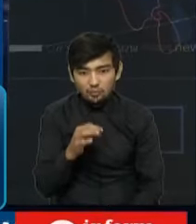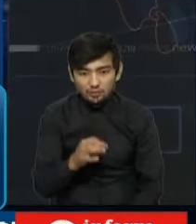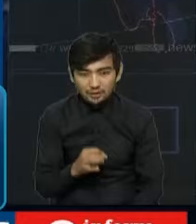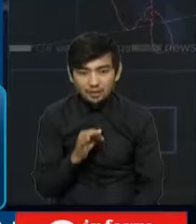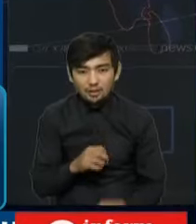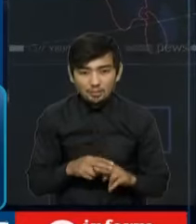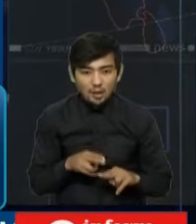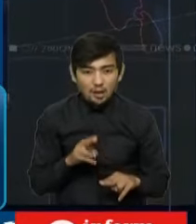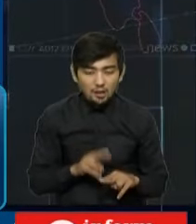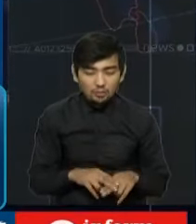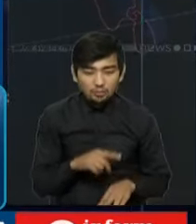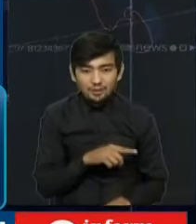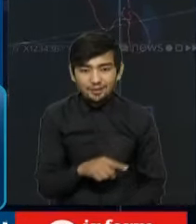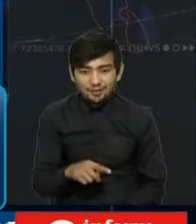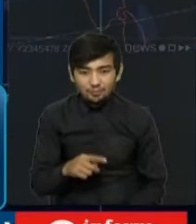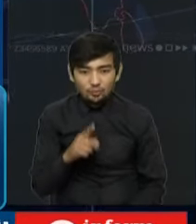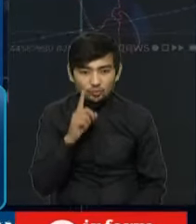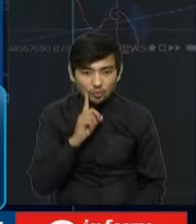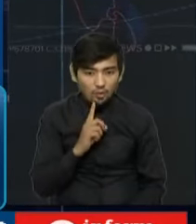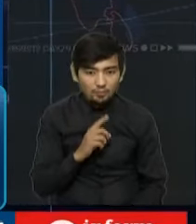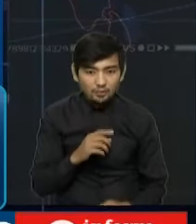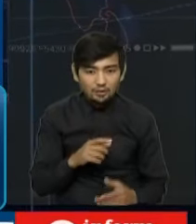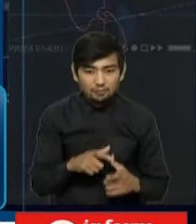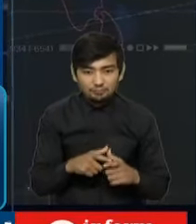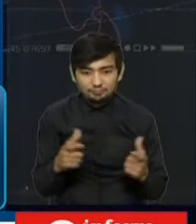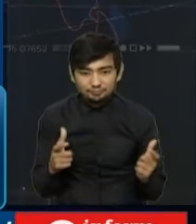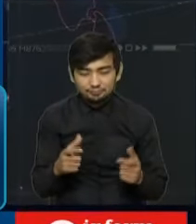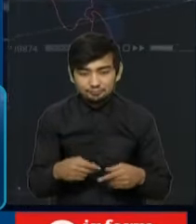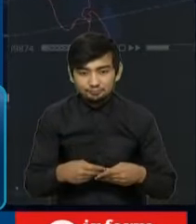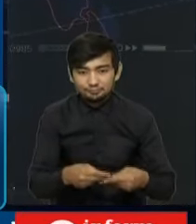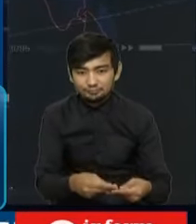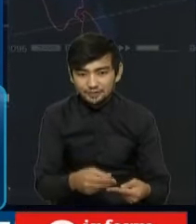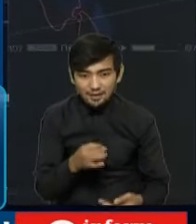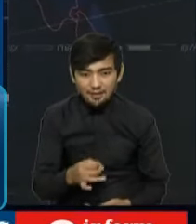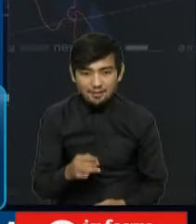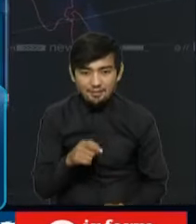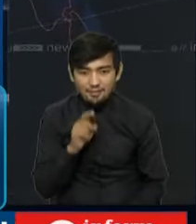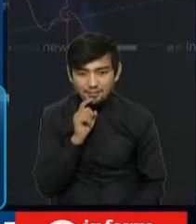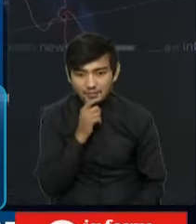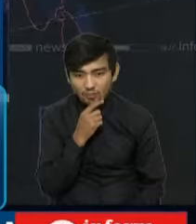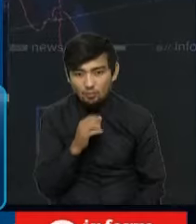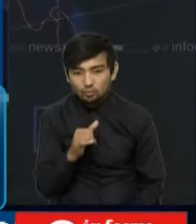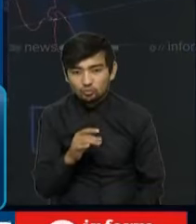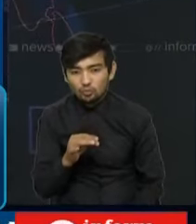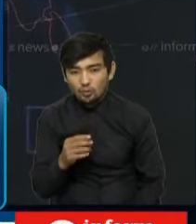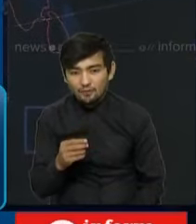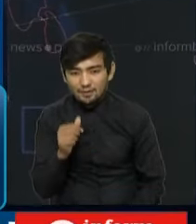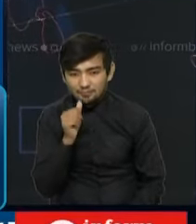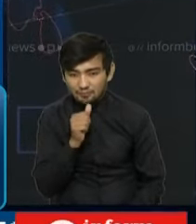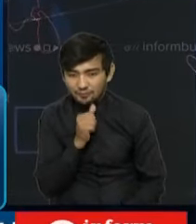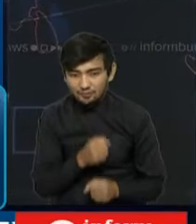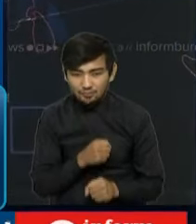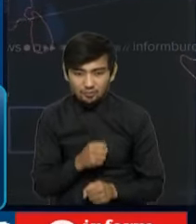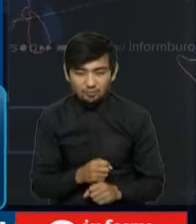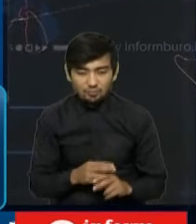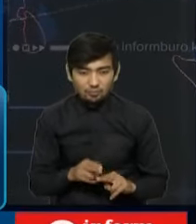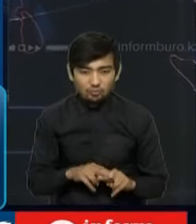им выгодно платить в конвертах и экономить эти, условно говоря,